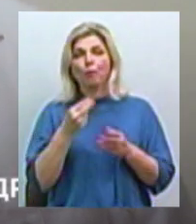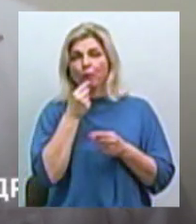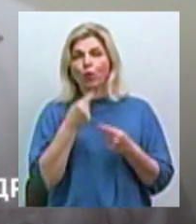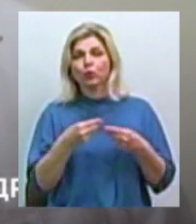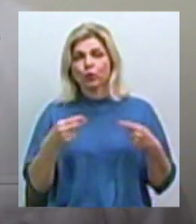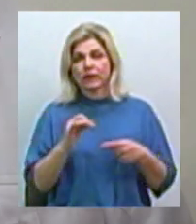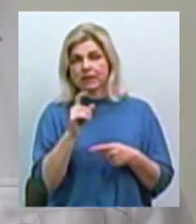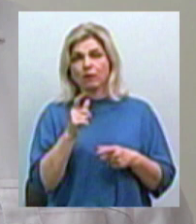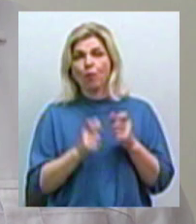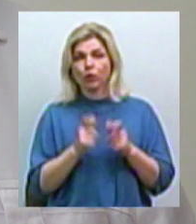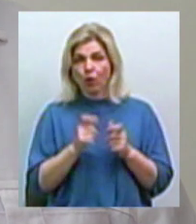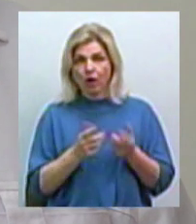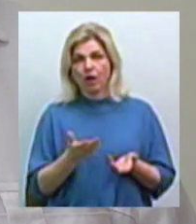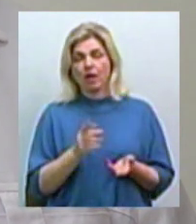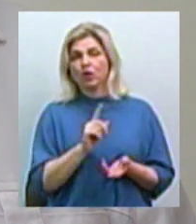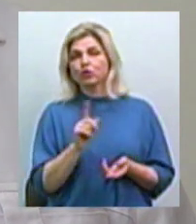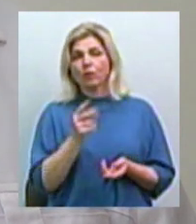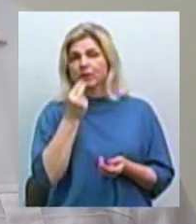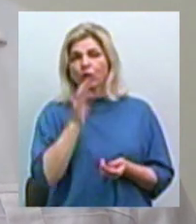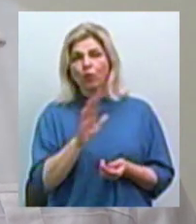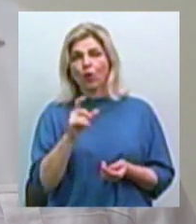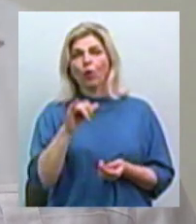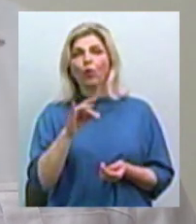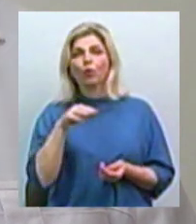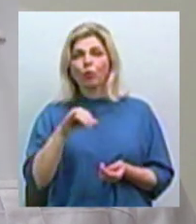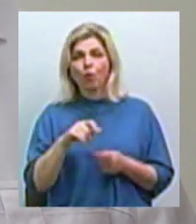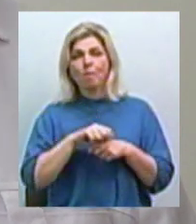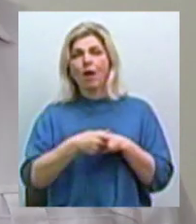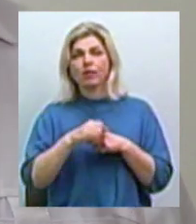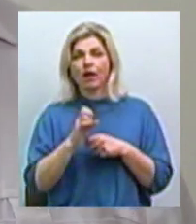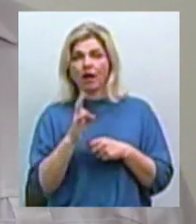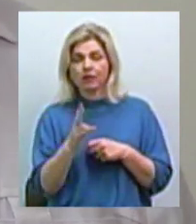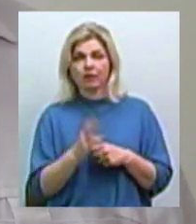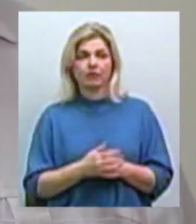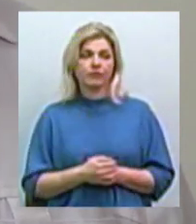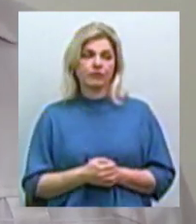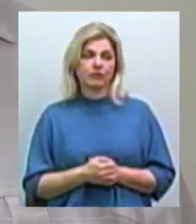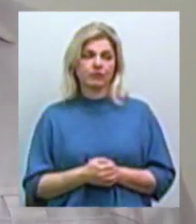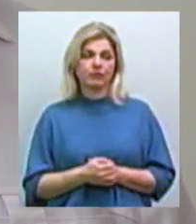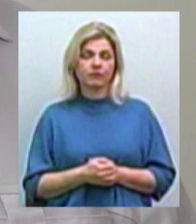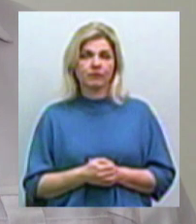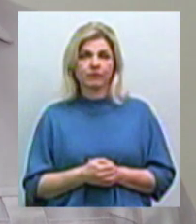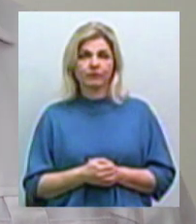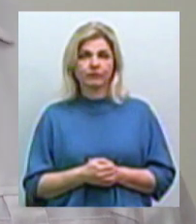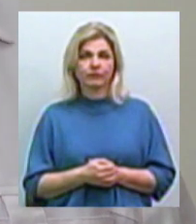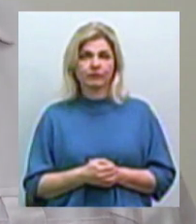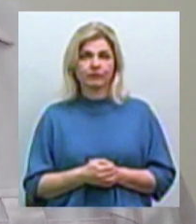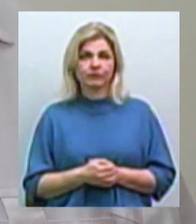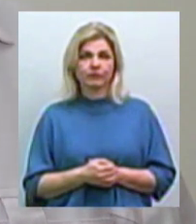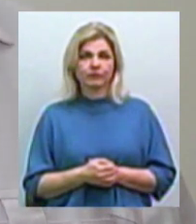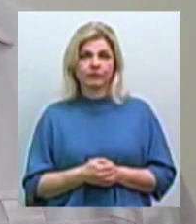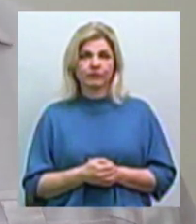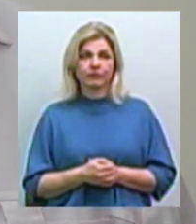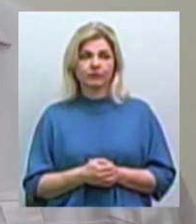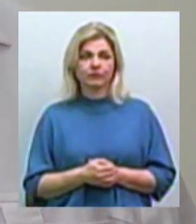Бажано, щоб він не вживав хурму, банани. І якщо цього ми з ним,